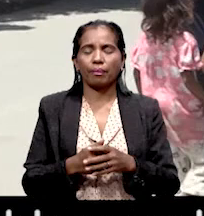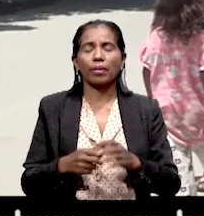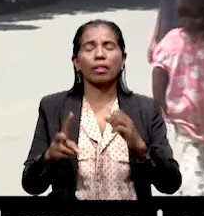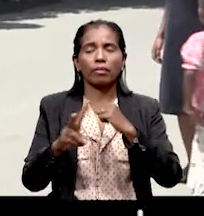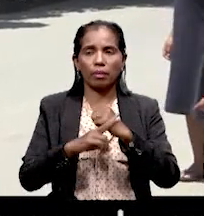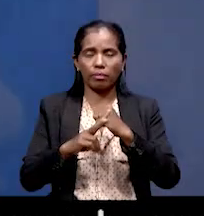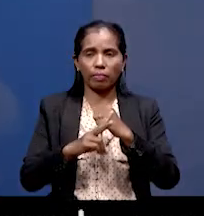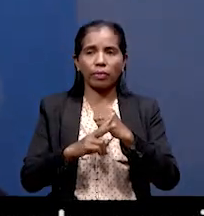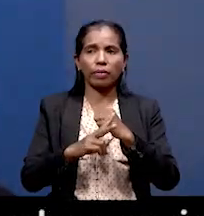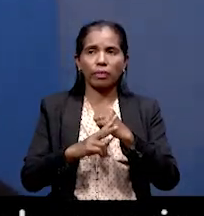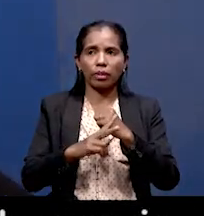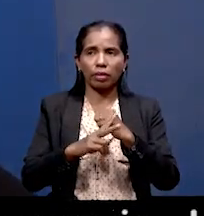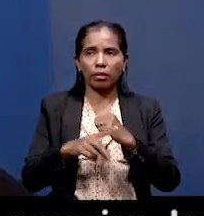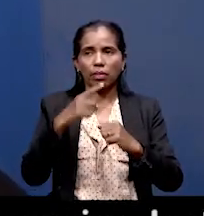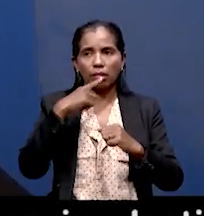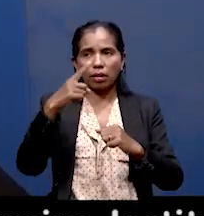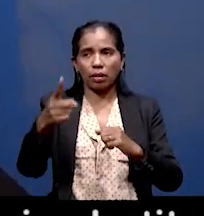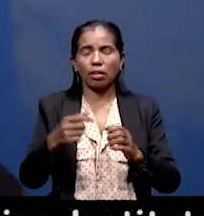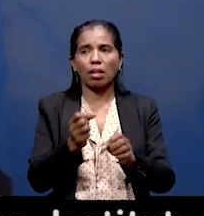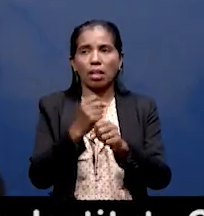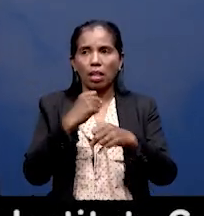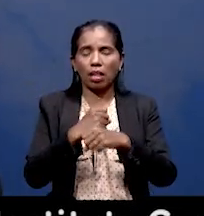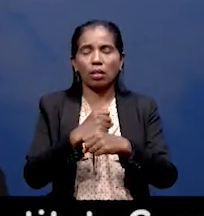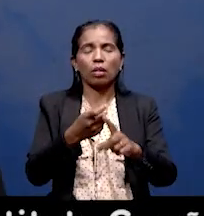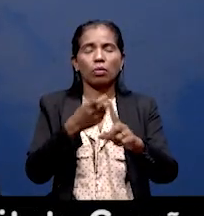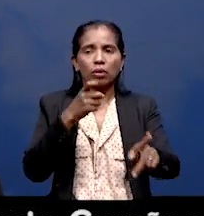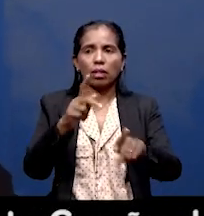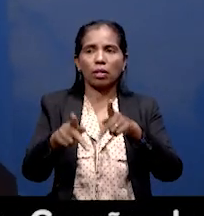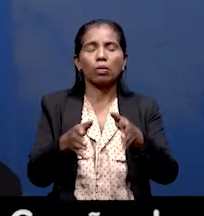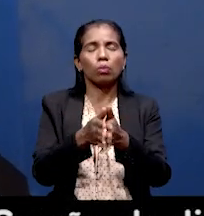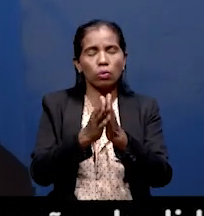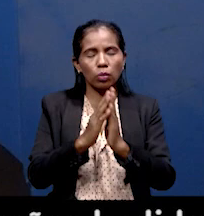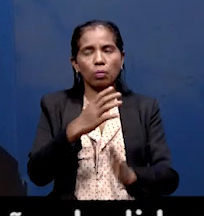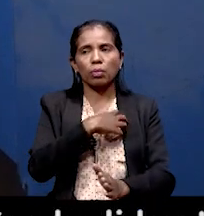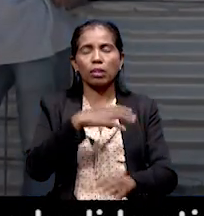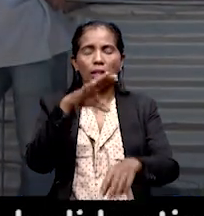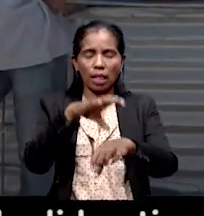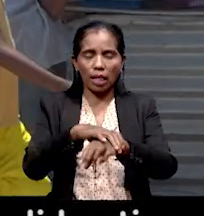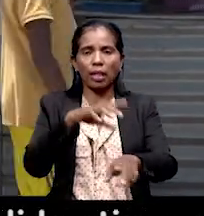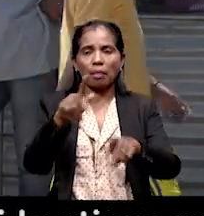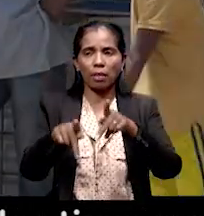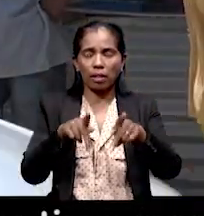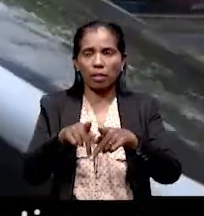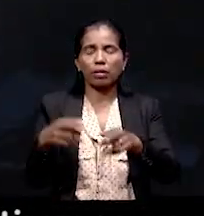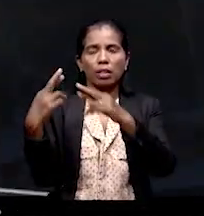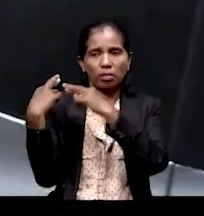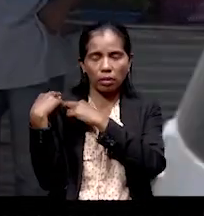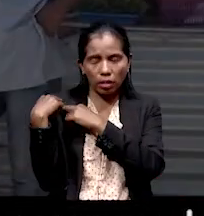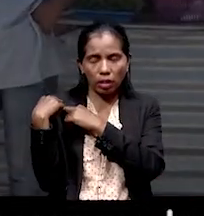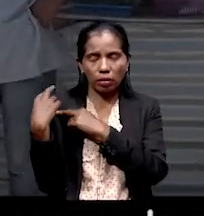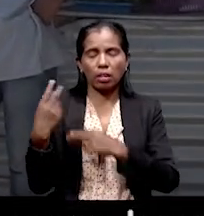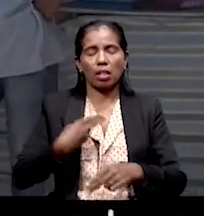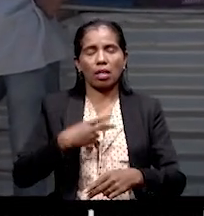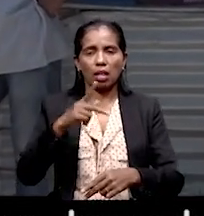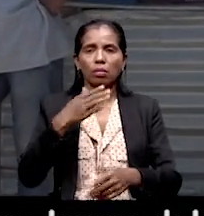lamenta ho ato crime nebe ma comete ho suspeito no husu polícia ato captura suspeito ho di responsabiliza bania